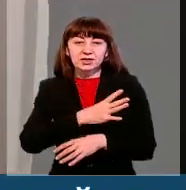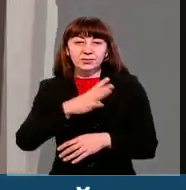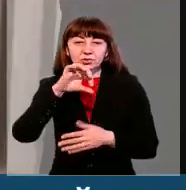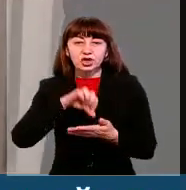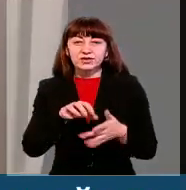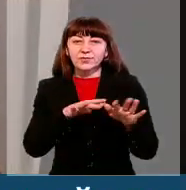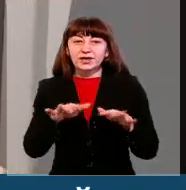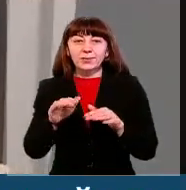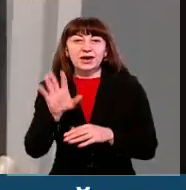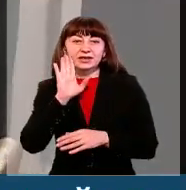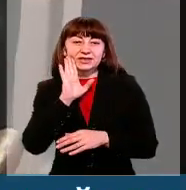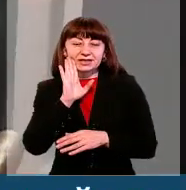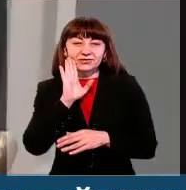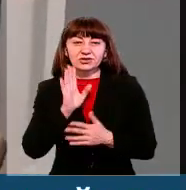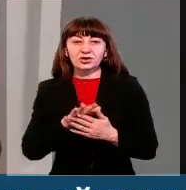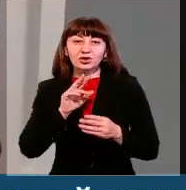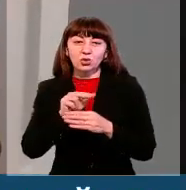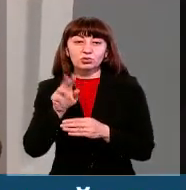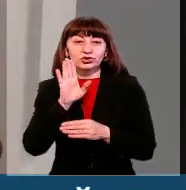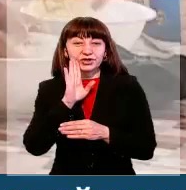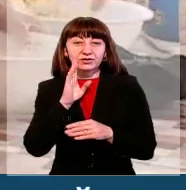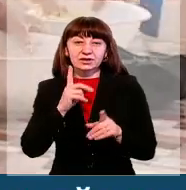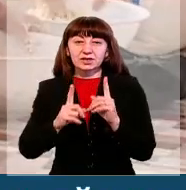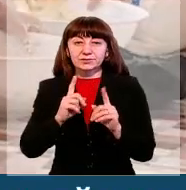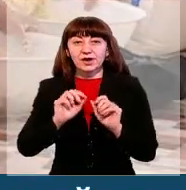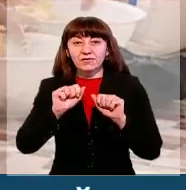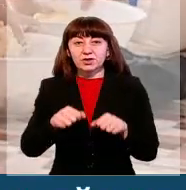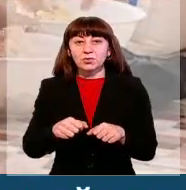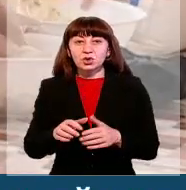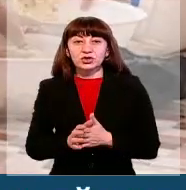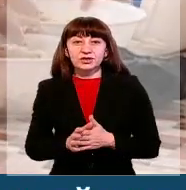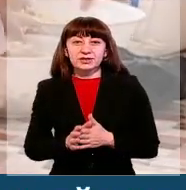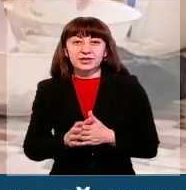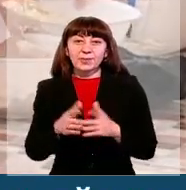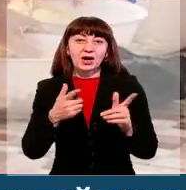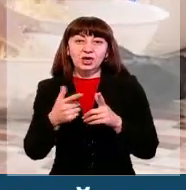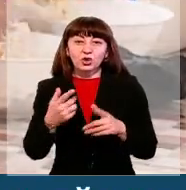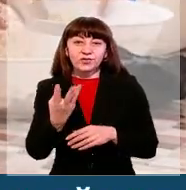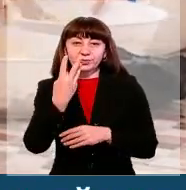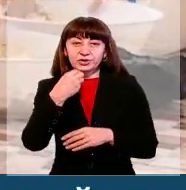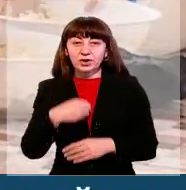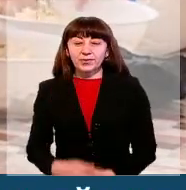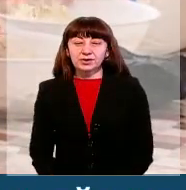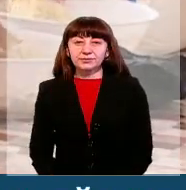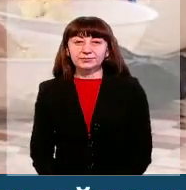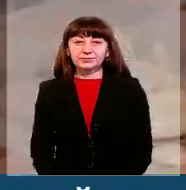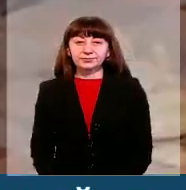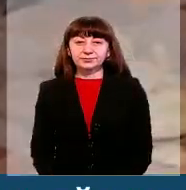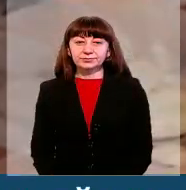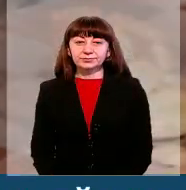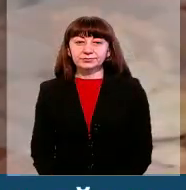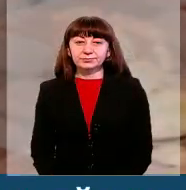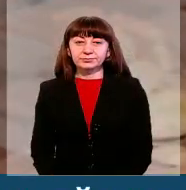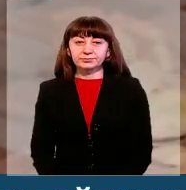5 оқушыдан келген. Кезеңдердің бірі қамыр жаю. Қызбаларға керек нағыз әдіс тәсілдерді үйрететін бұл шараға